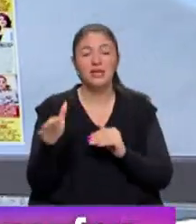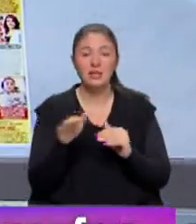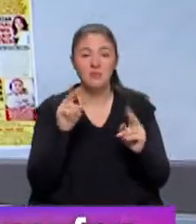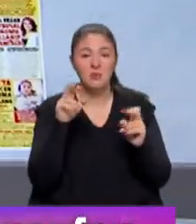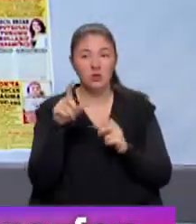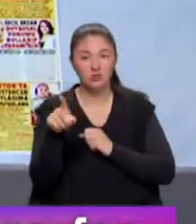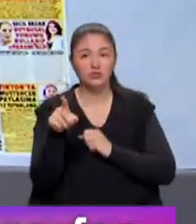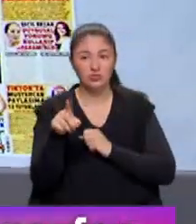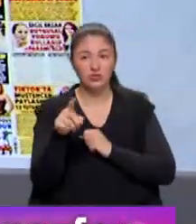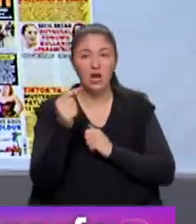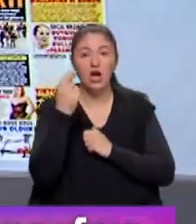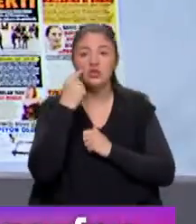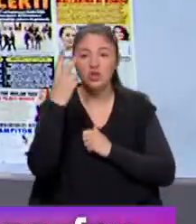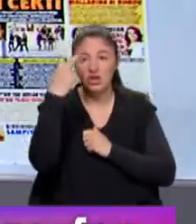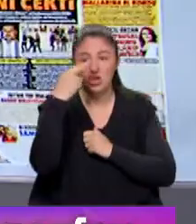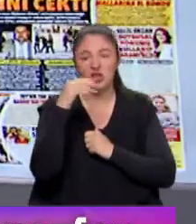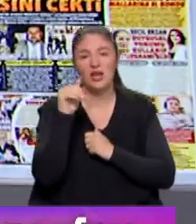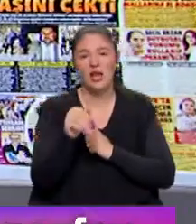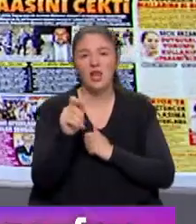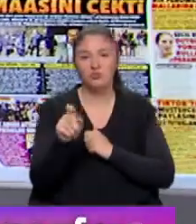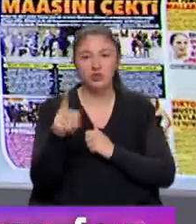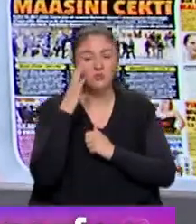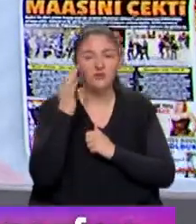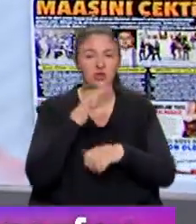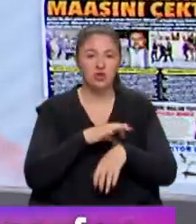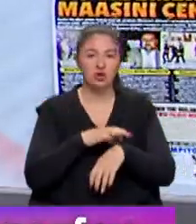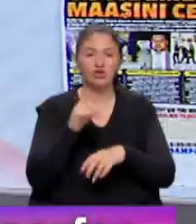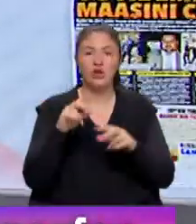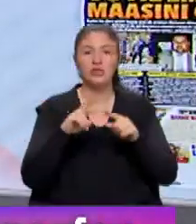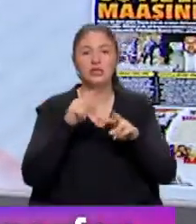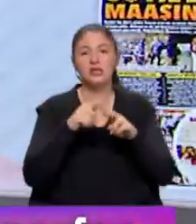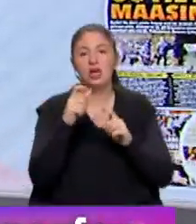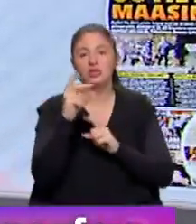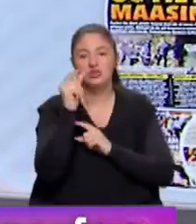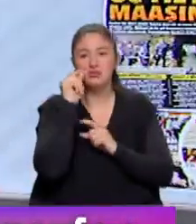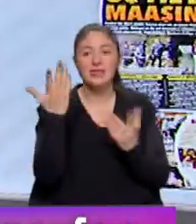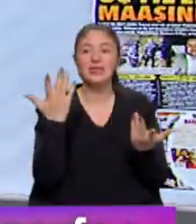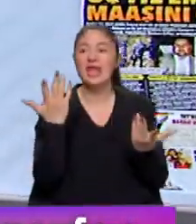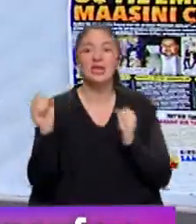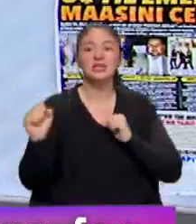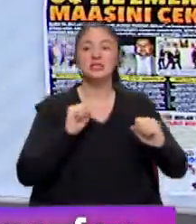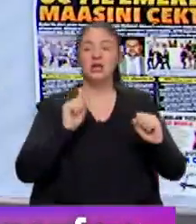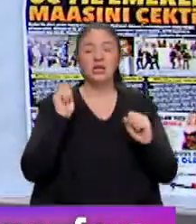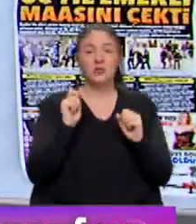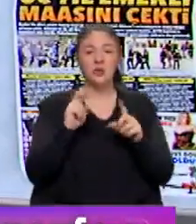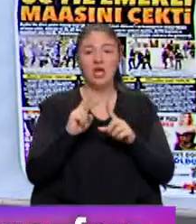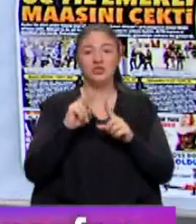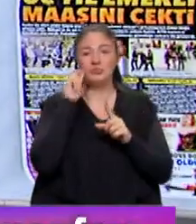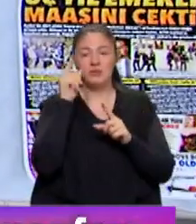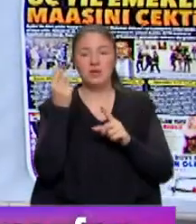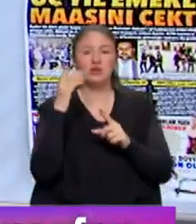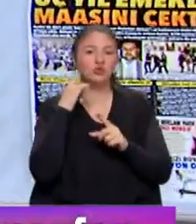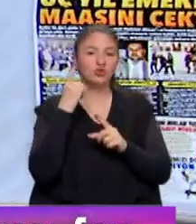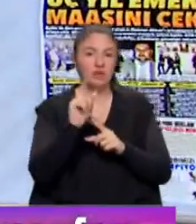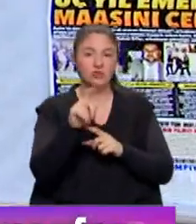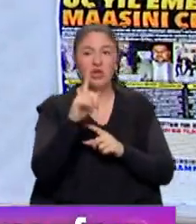Deprem konusuna gözyaşlarıyla geleceğiz. Profesör Doktor Naci Görür. Neye isyan ediyor Naci Görür? Birazdan